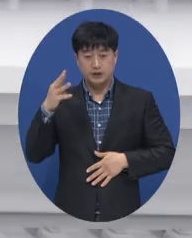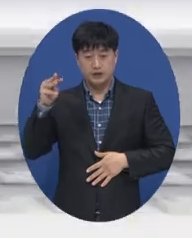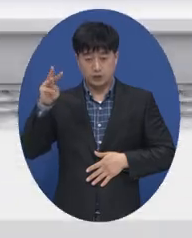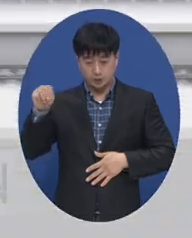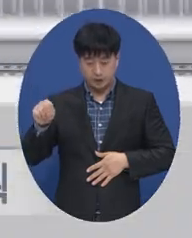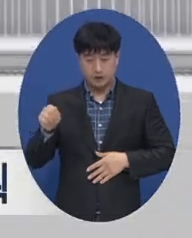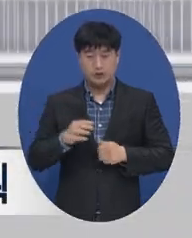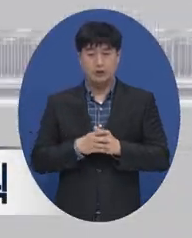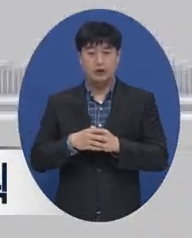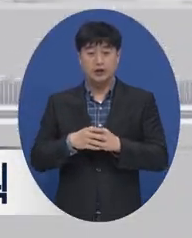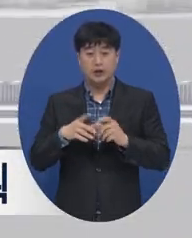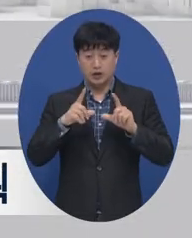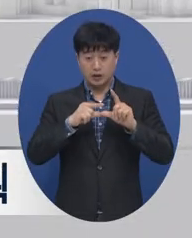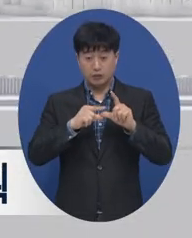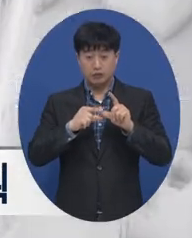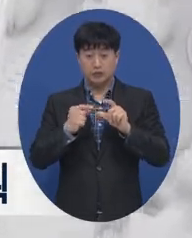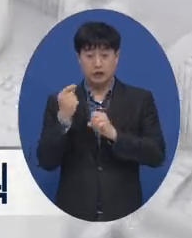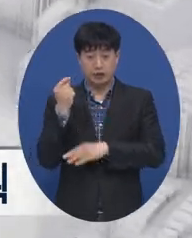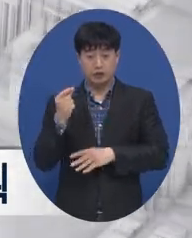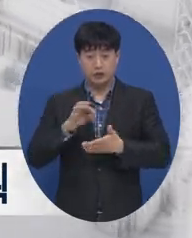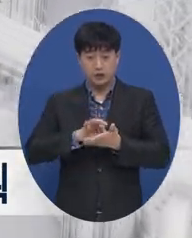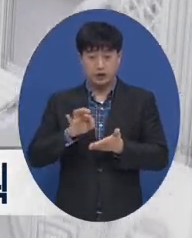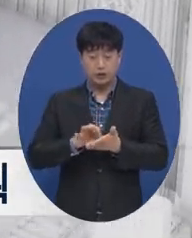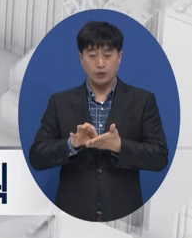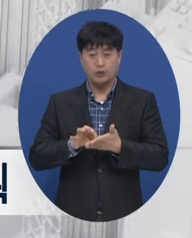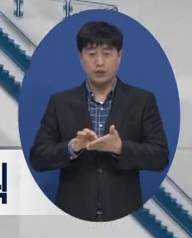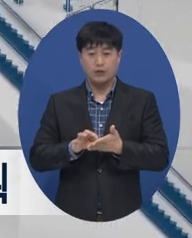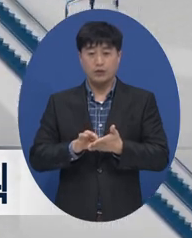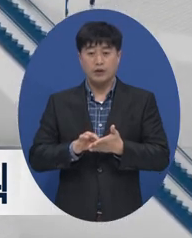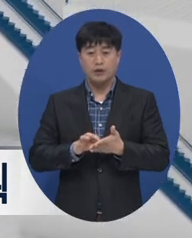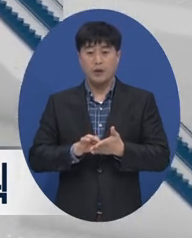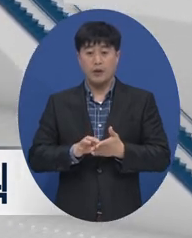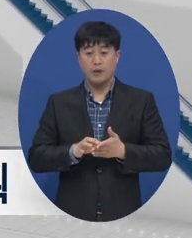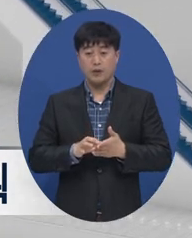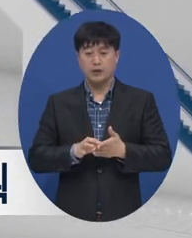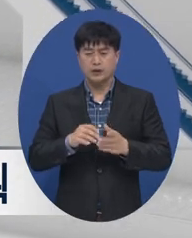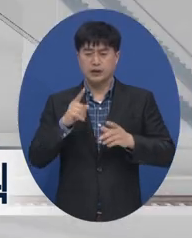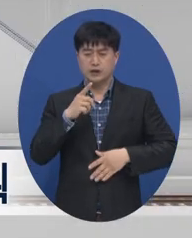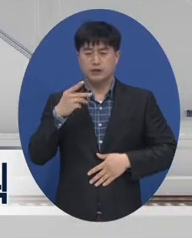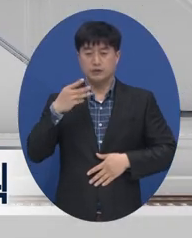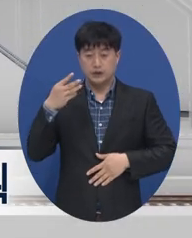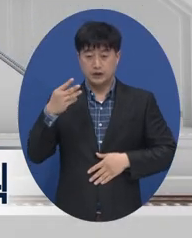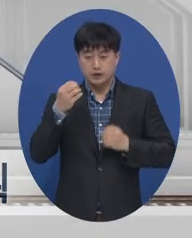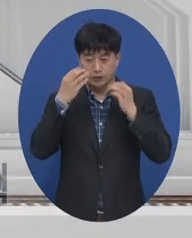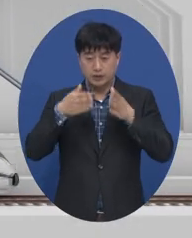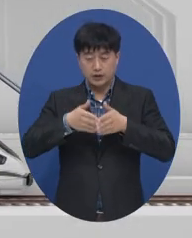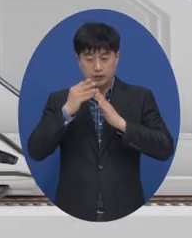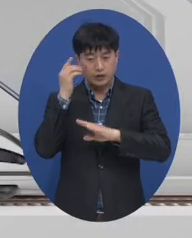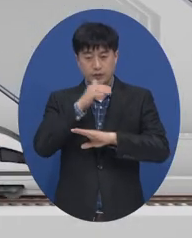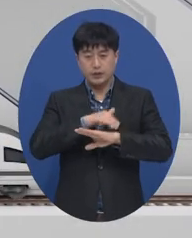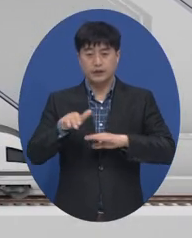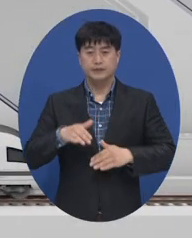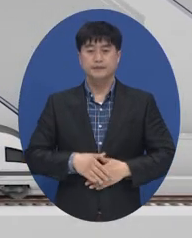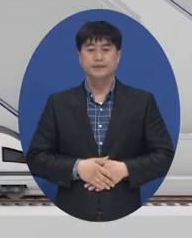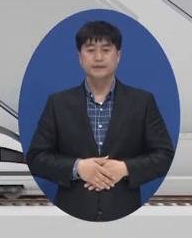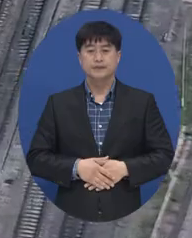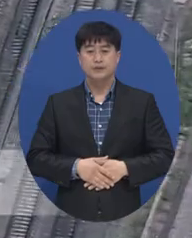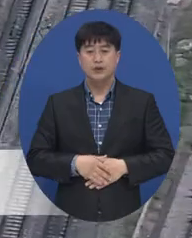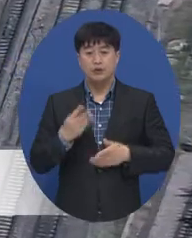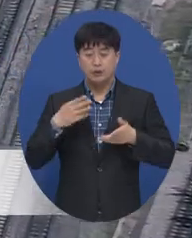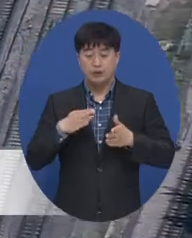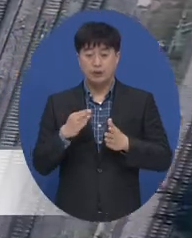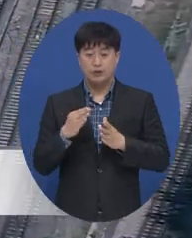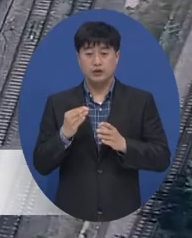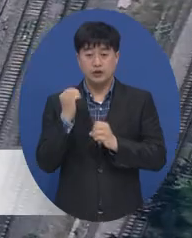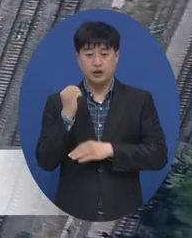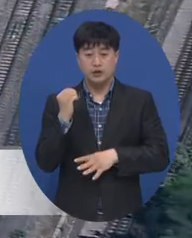오가는 노선으로 일부 노선은 기존 선을 활용하되 차량 반복선 1.7km를 신설할 계획입니다.